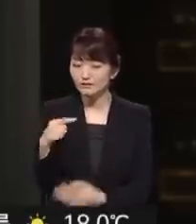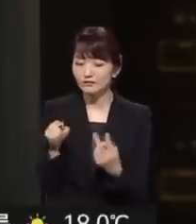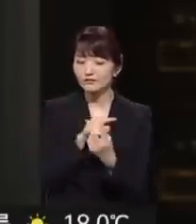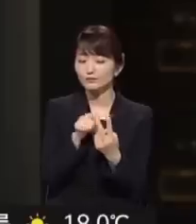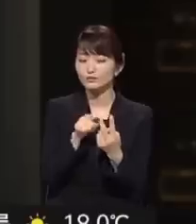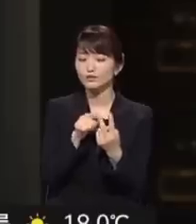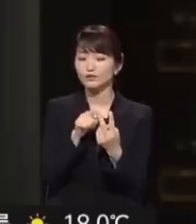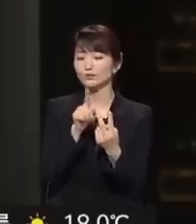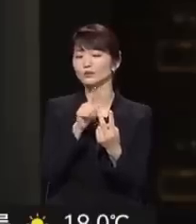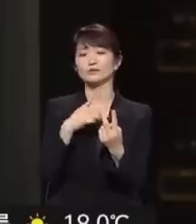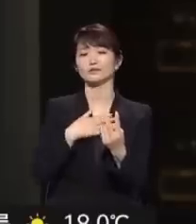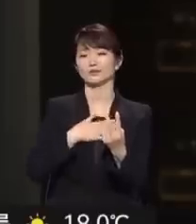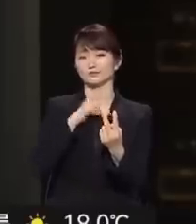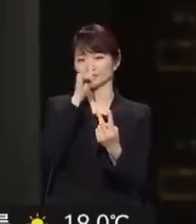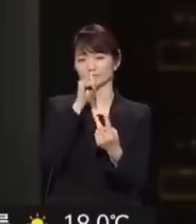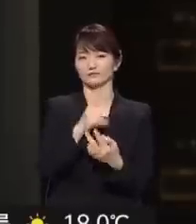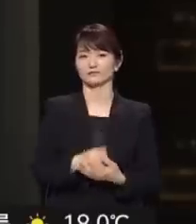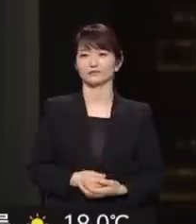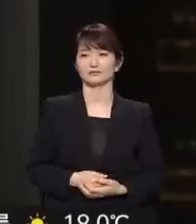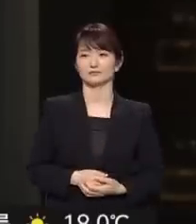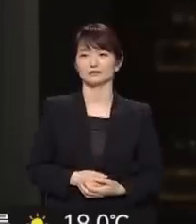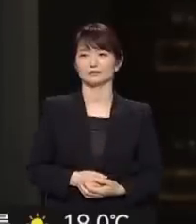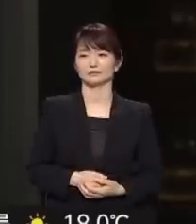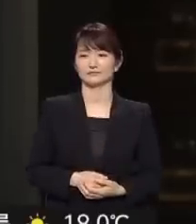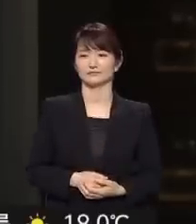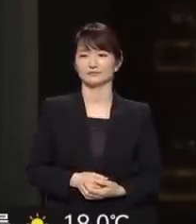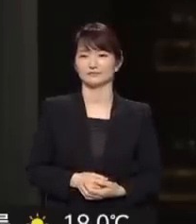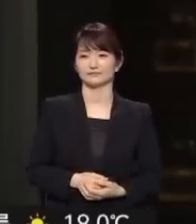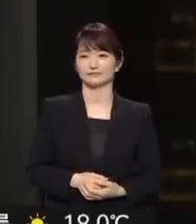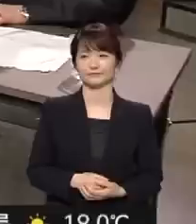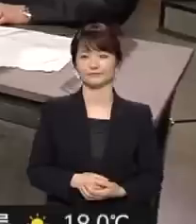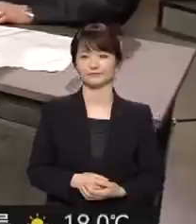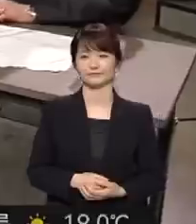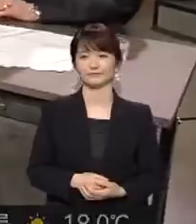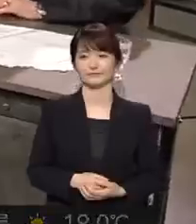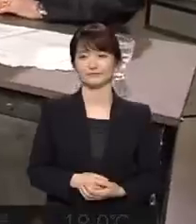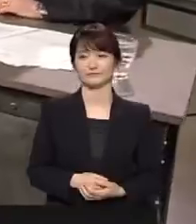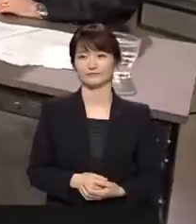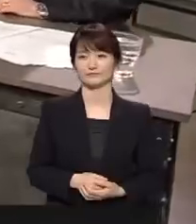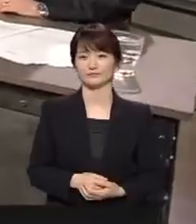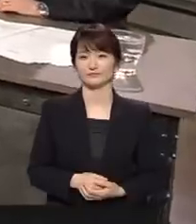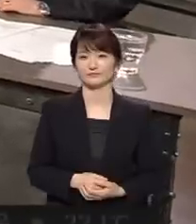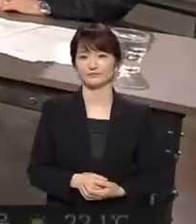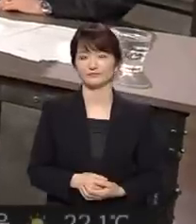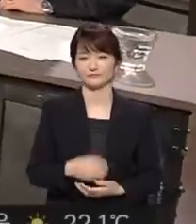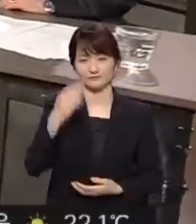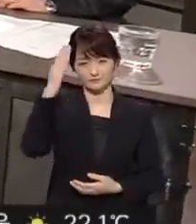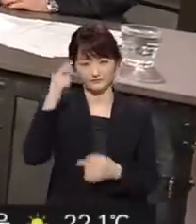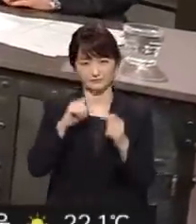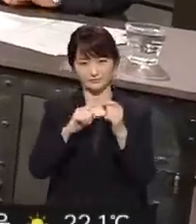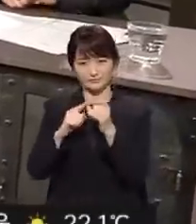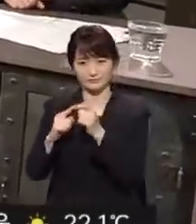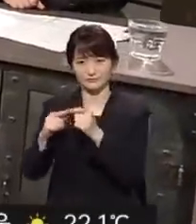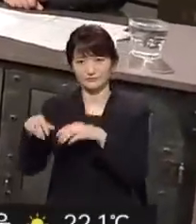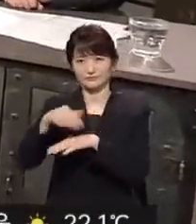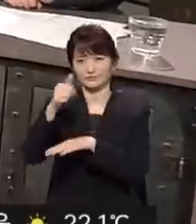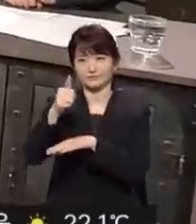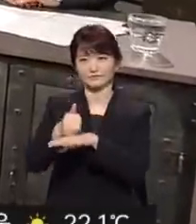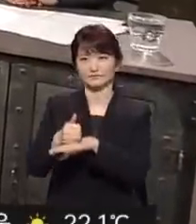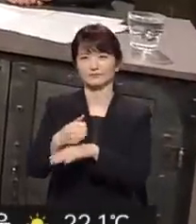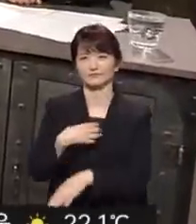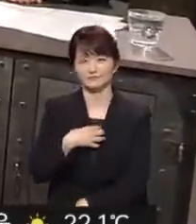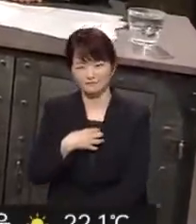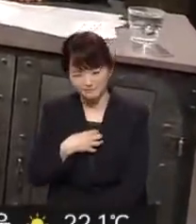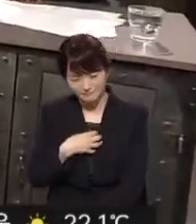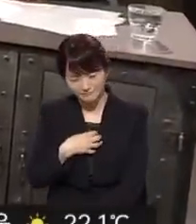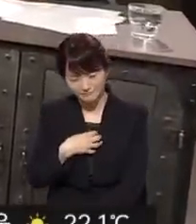딱 보면 안단 말이죠, 교수님. 예, 그렇습니다. 실제로 이제 세종대왕께서 굉장히 참 걱정을 많이 하고 계실